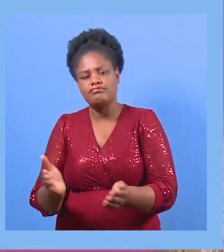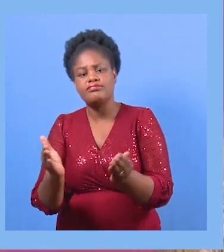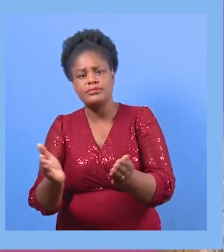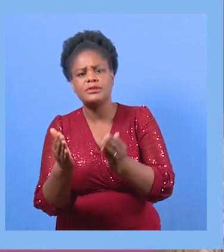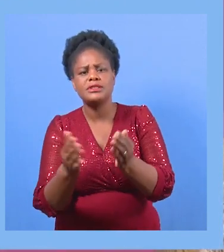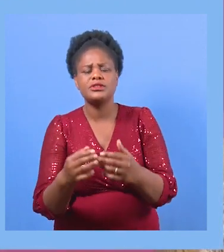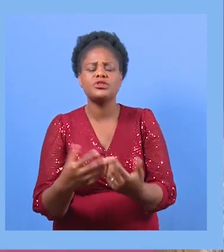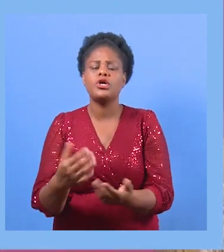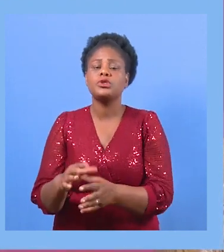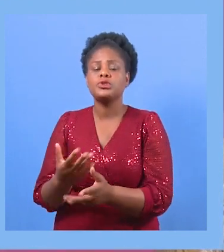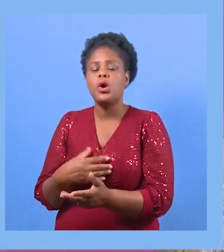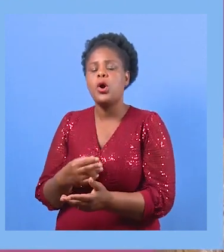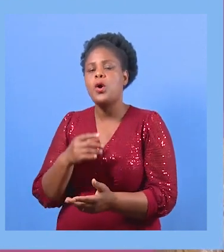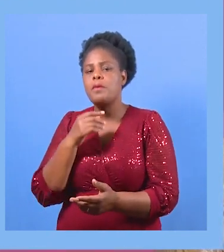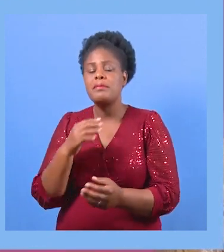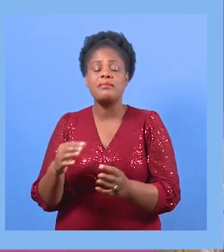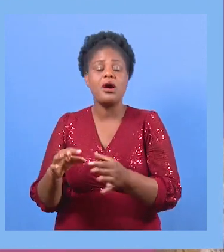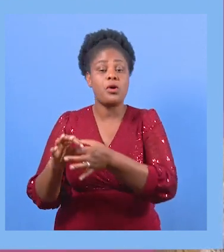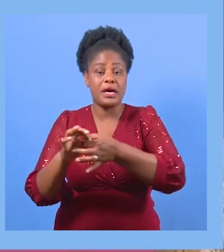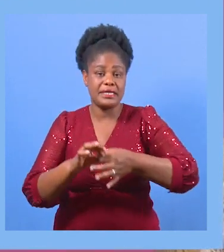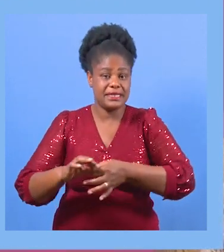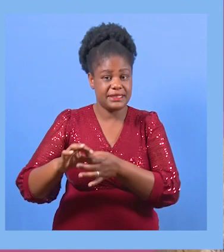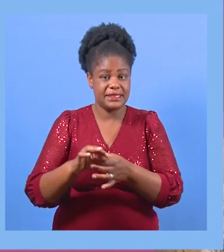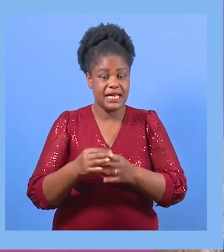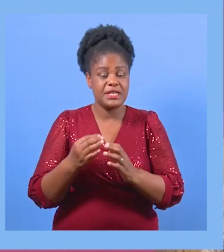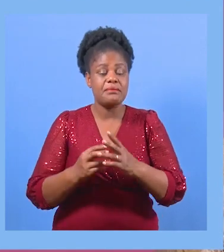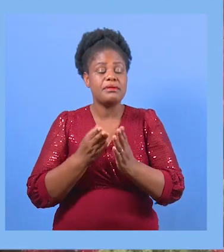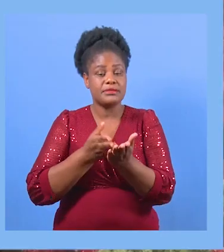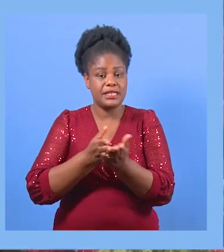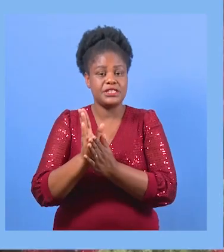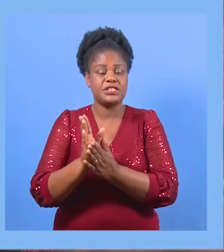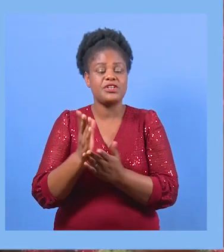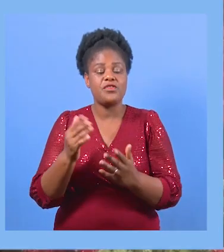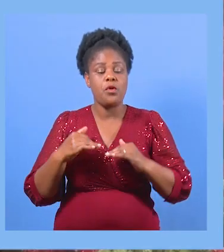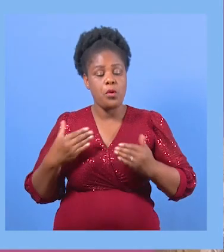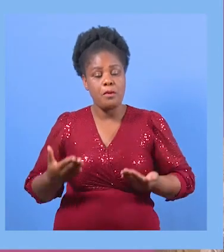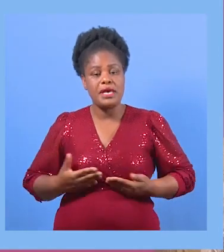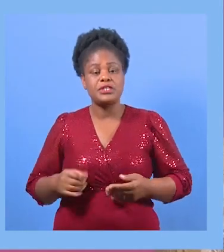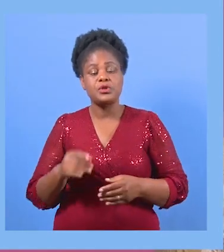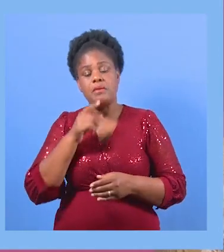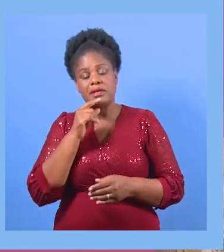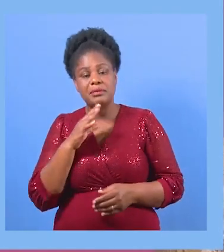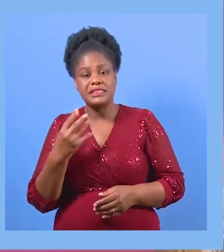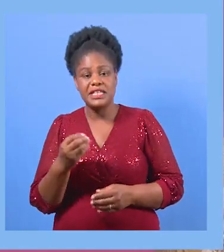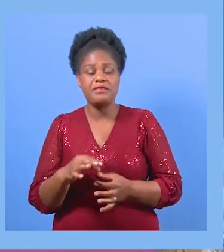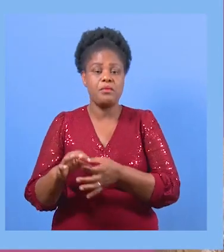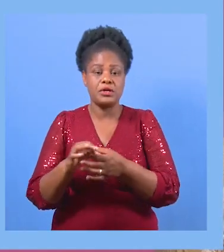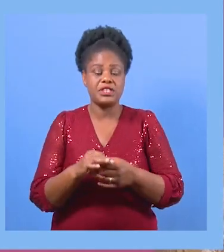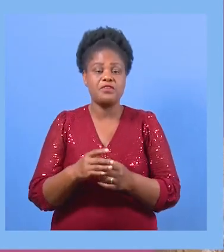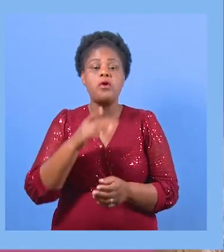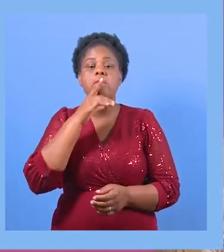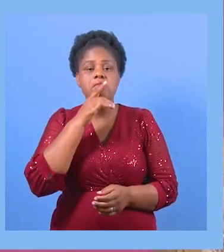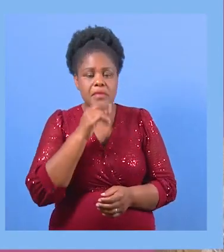akazvigona vakaumba masangano anoita zvekodzero dzemadzimai, isu ngativewo nemasangano anotaura maringe nesu